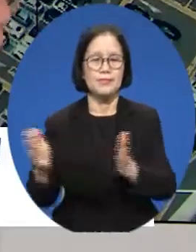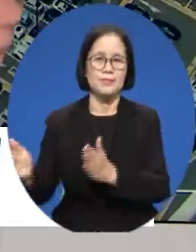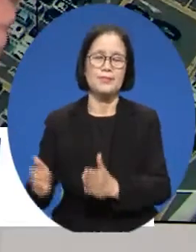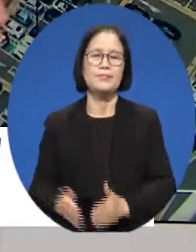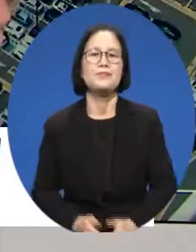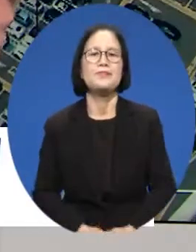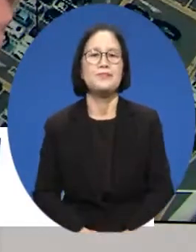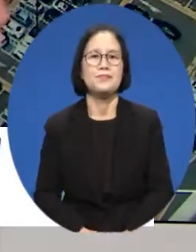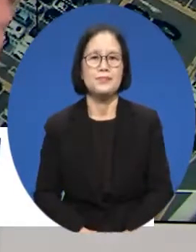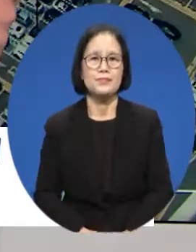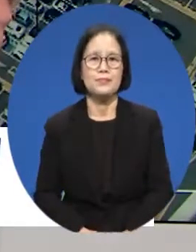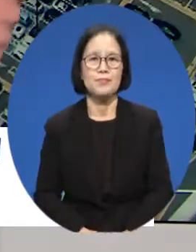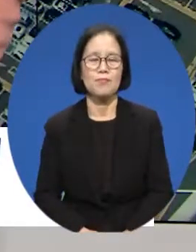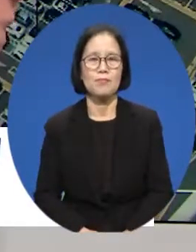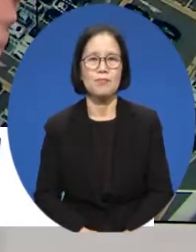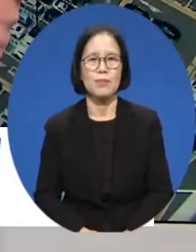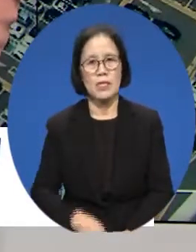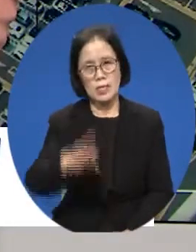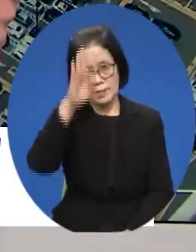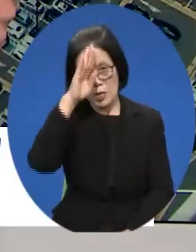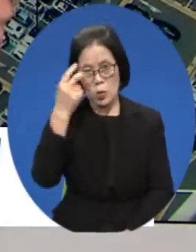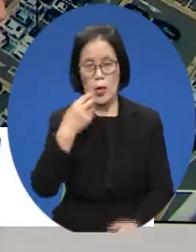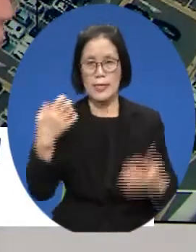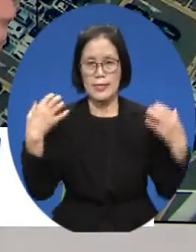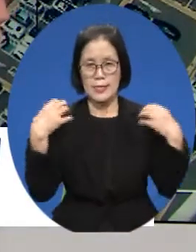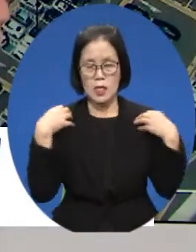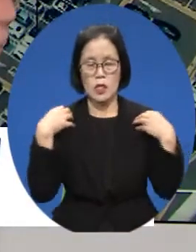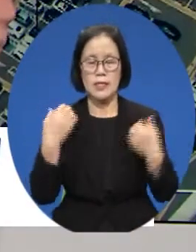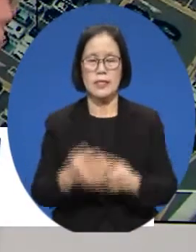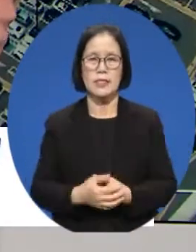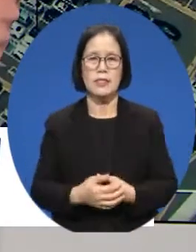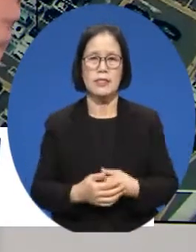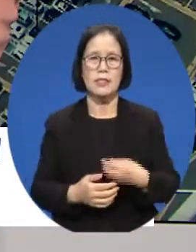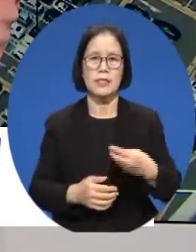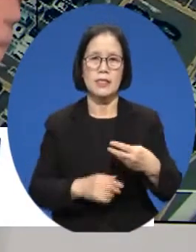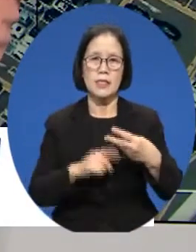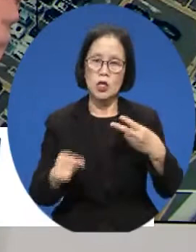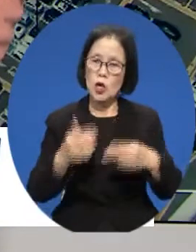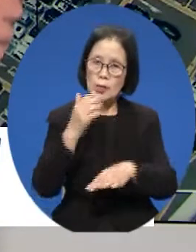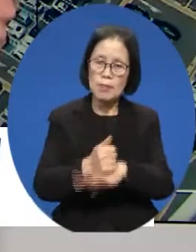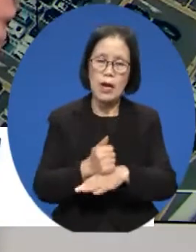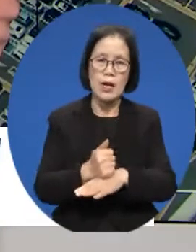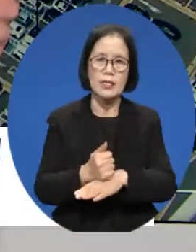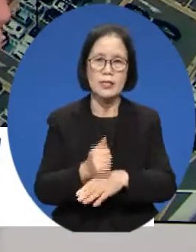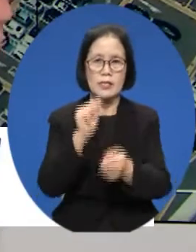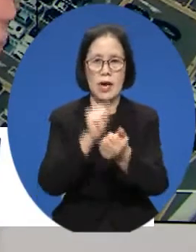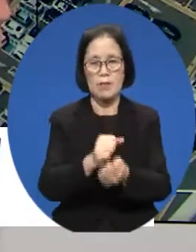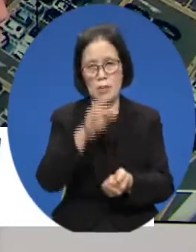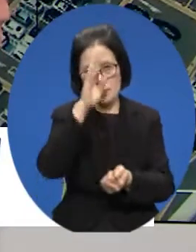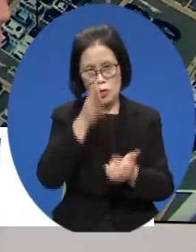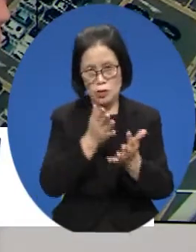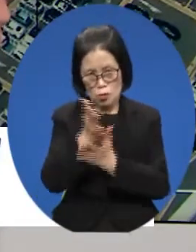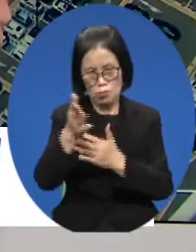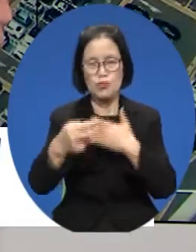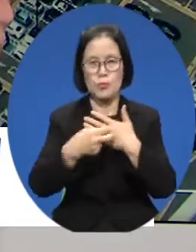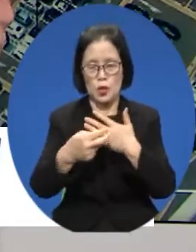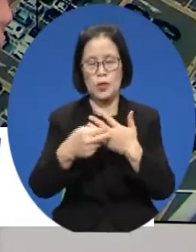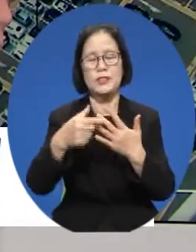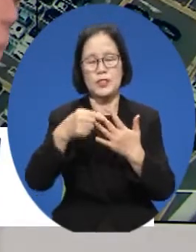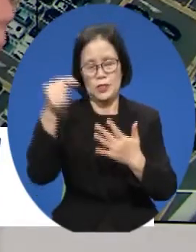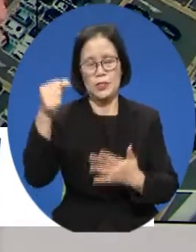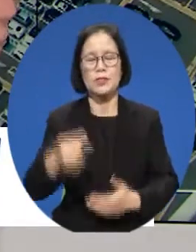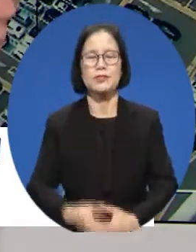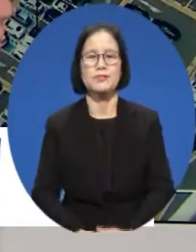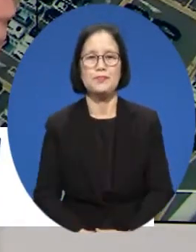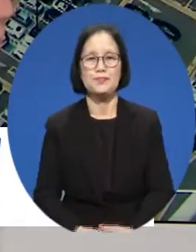다음 소식입니다 질병관리 총이 이르면 다음 달 말 수도권 을 권역으로 하는 감염병 전문 병원을 선정합니다